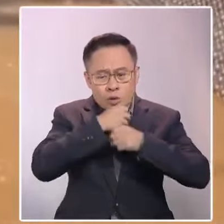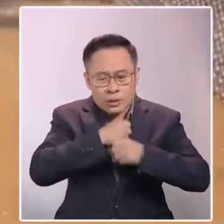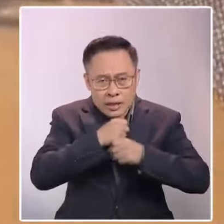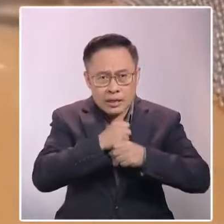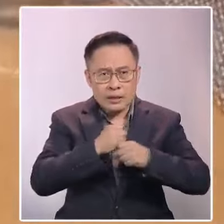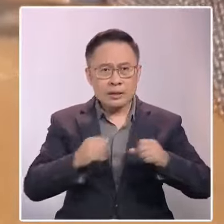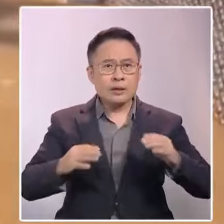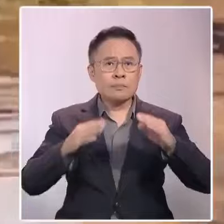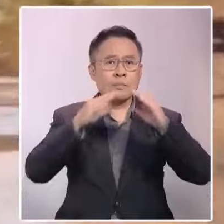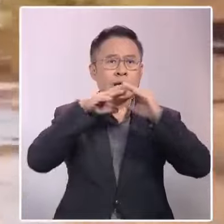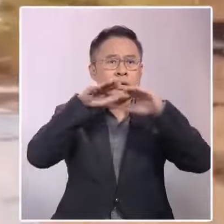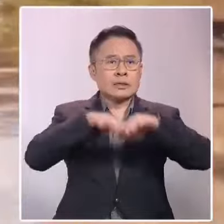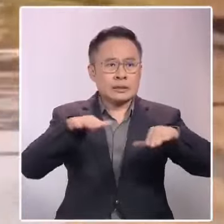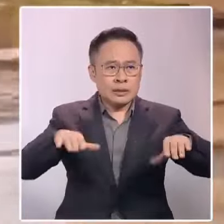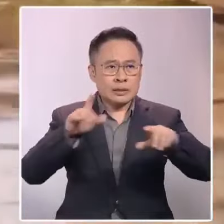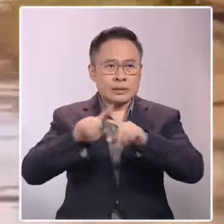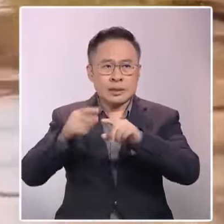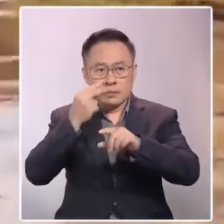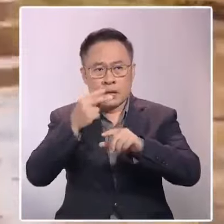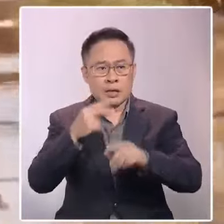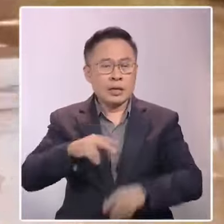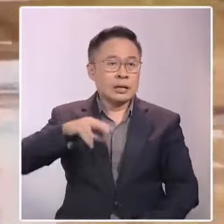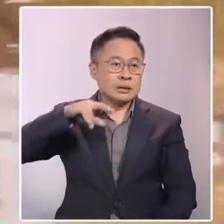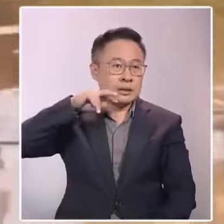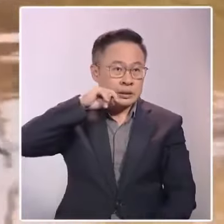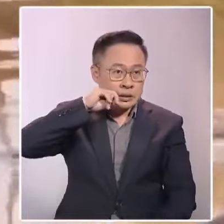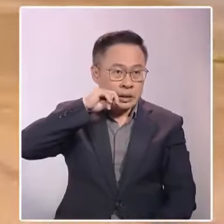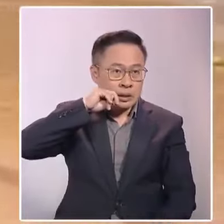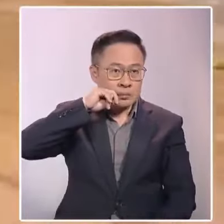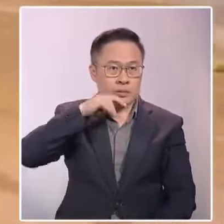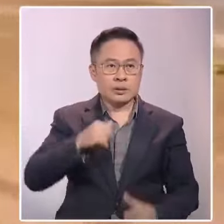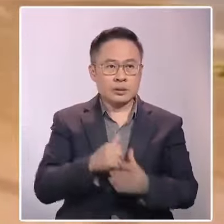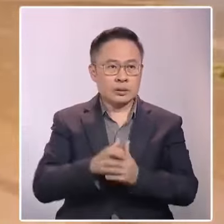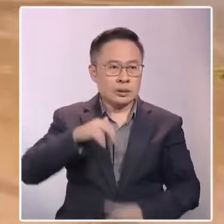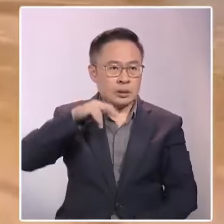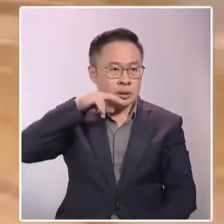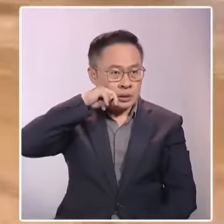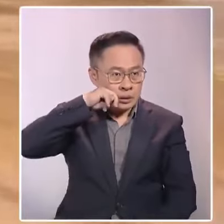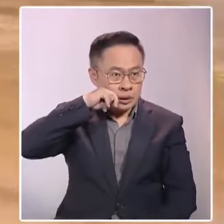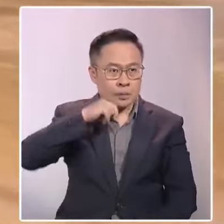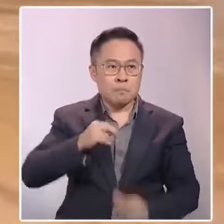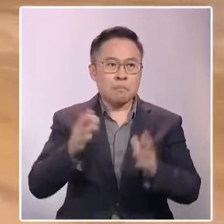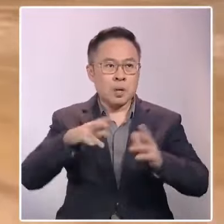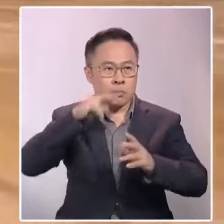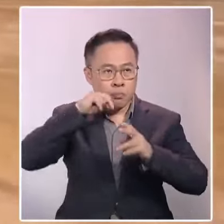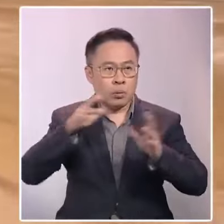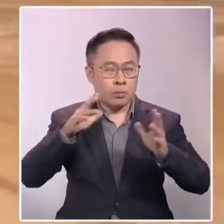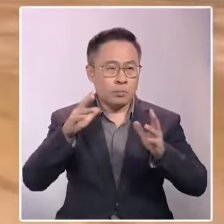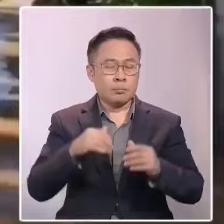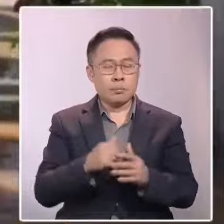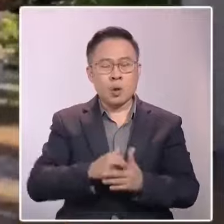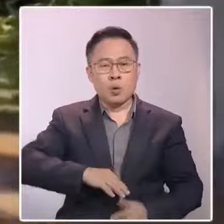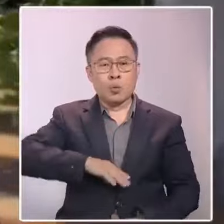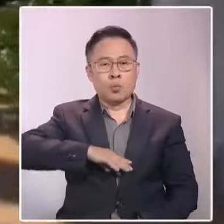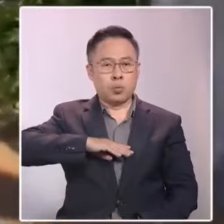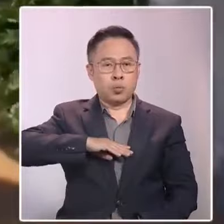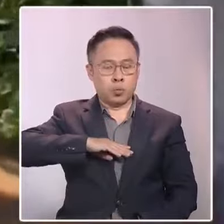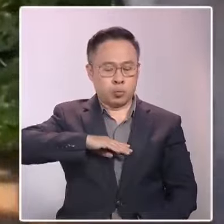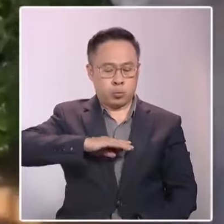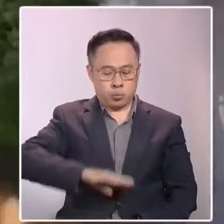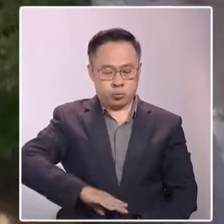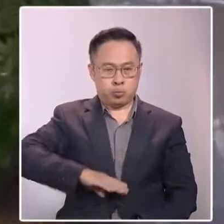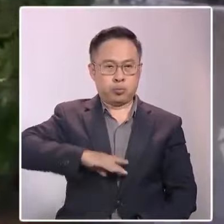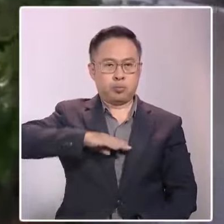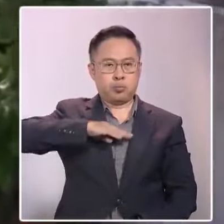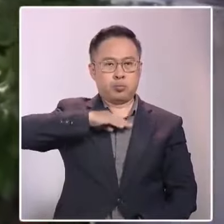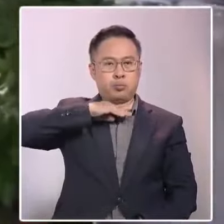ดเตียง โอ้โหแล้วดูสภาพน้ำสิครับนี่ขนาดพี่ผู้ชายเนี่ยเข้าไปเนี่ยเกือบจะถึงคอแล้วเนี่ยนะฮะไปสอบถามประช